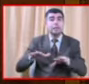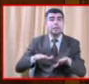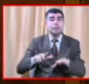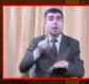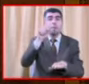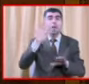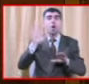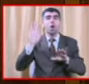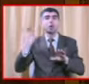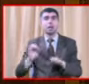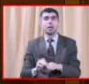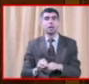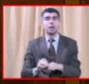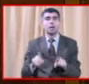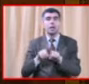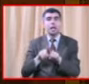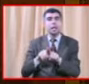سيدي يفني 90 ملم،